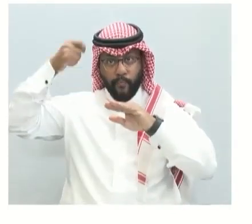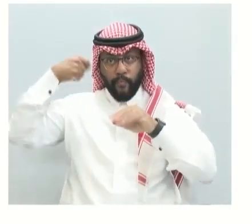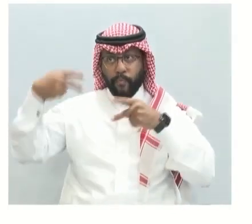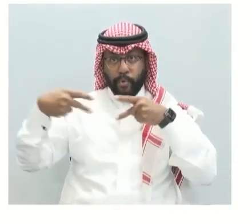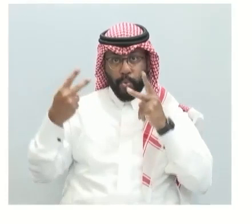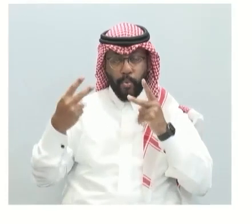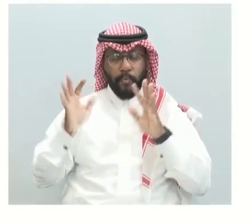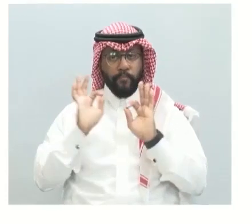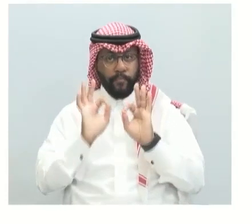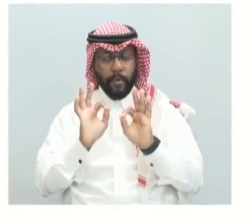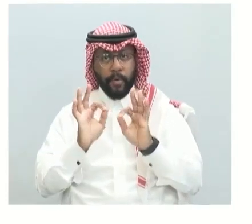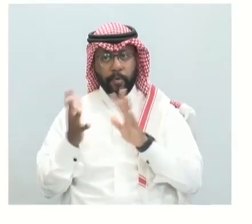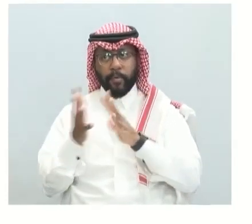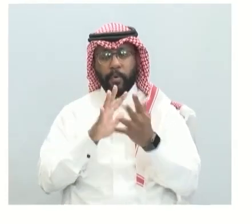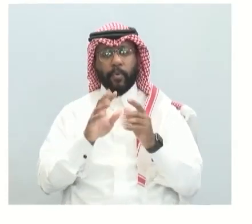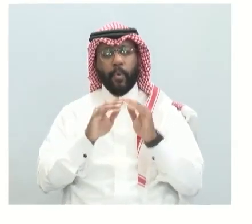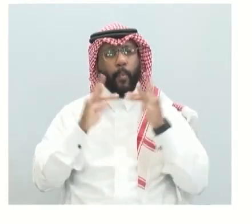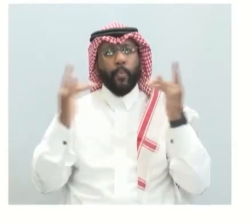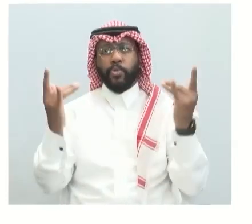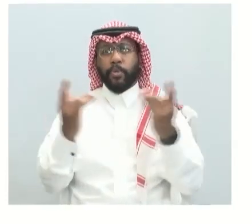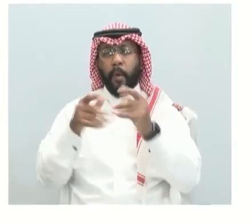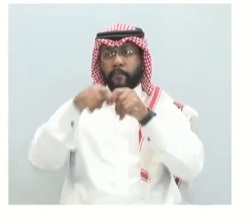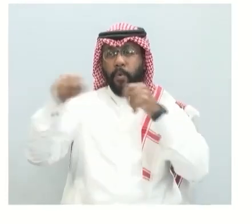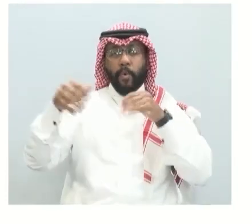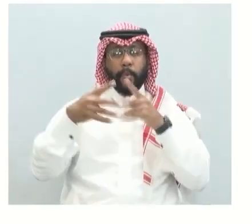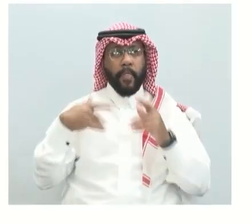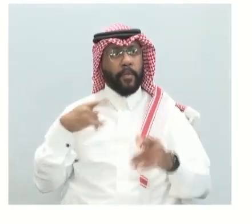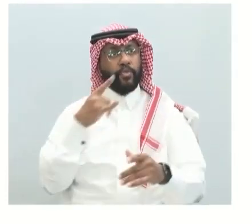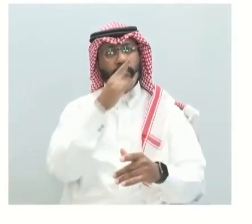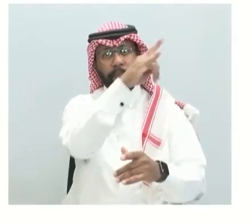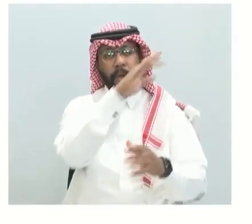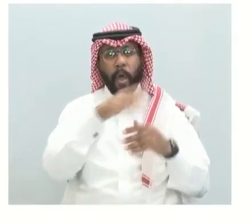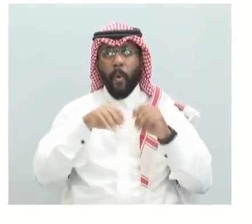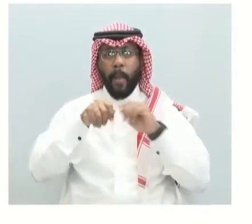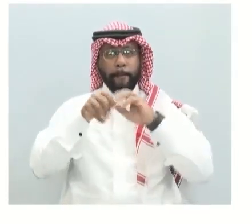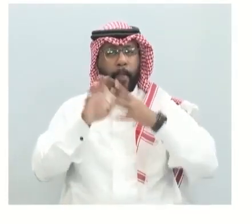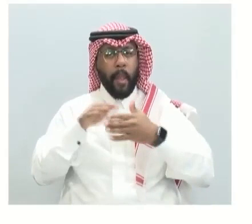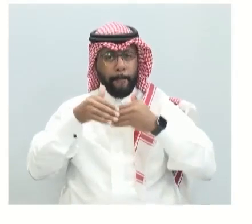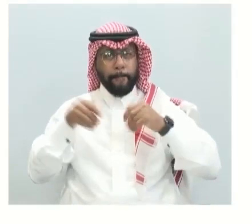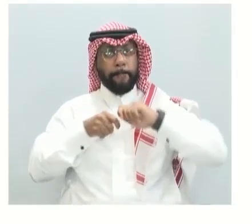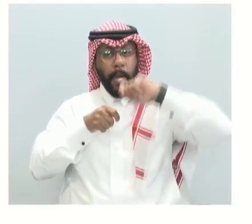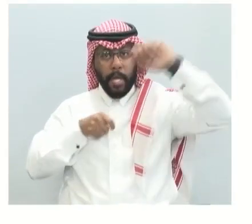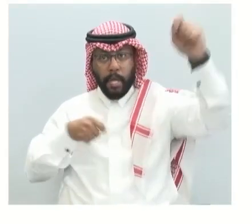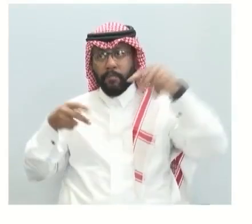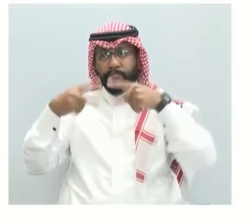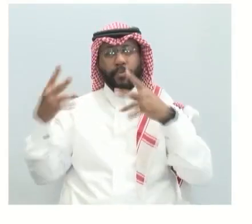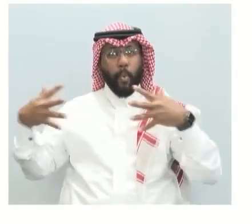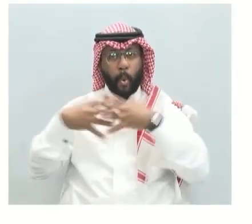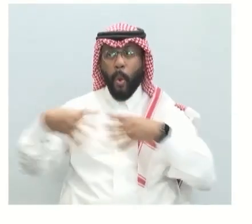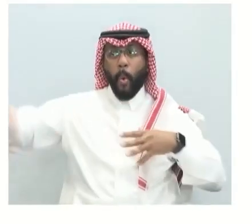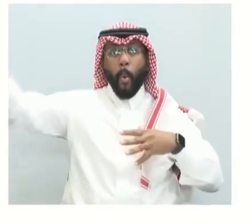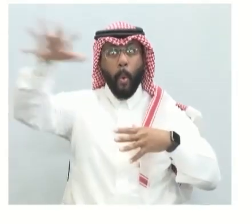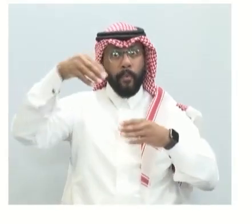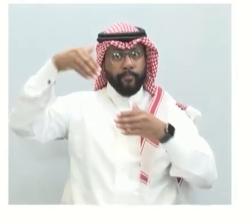للتواصل الشخصي او لعمل اجتماع عن بعد في حاله السفر او الانتقال لمكان بعيد طبعا كيف نجري